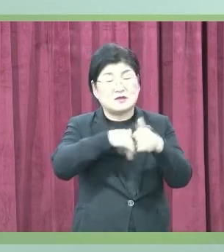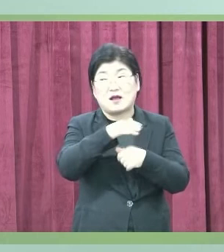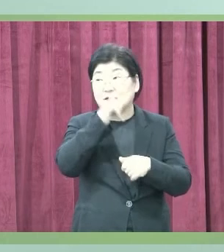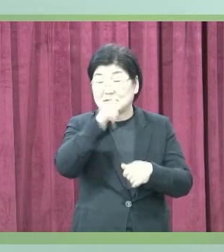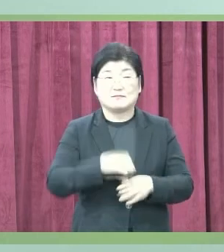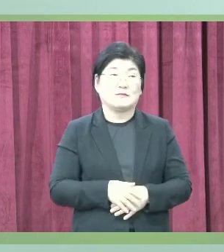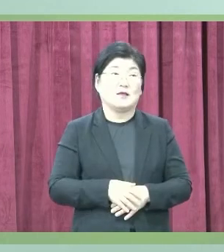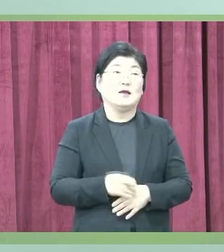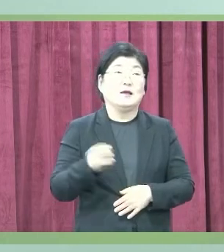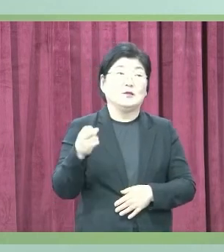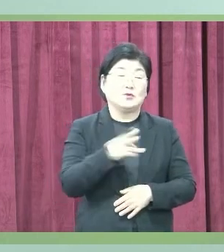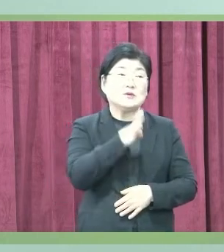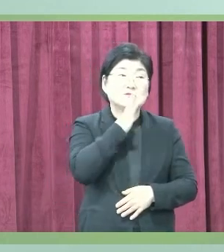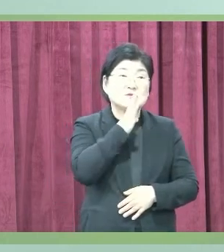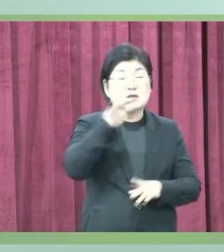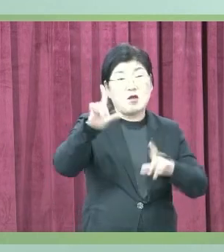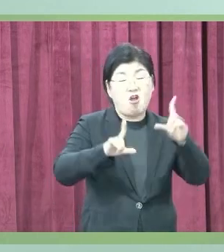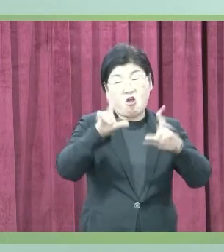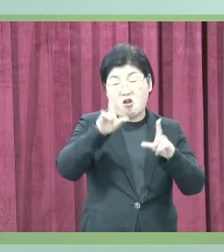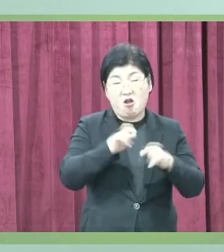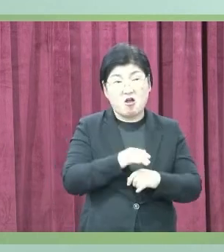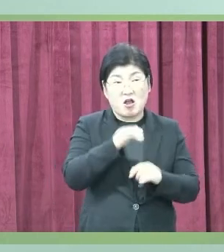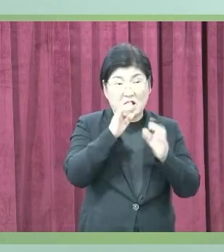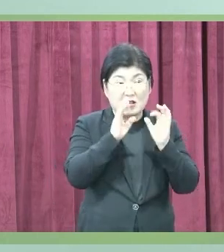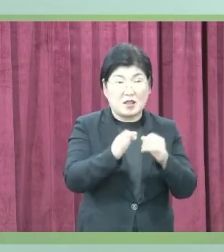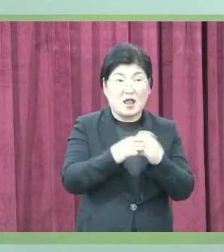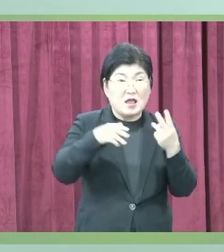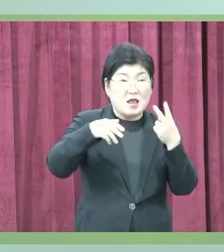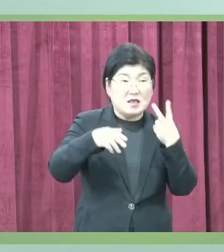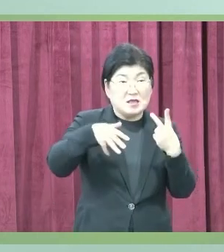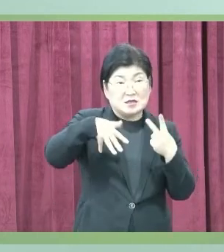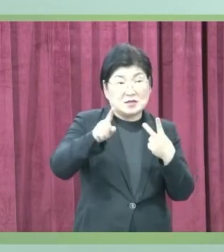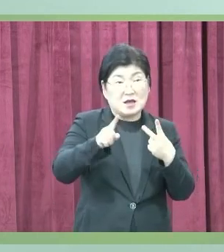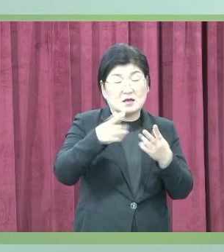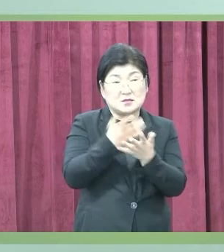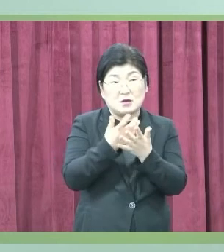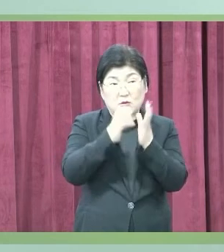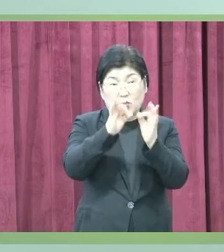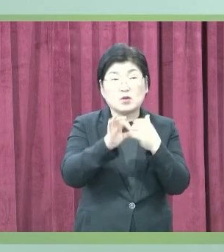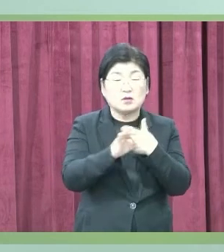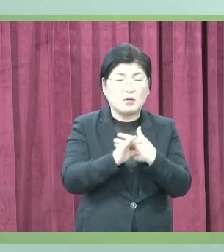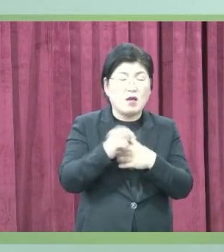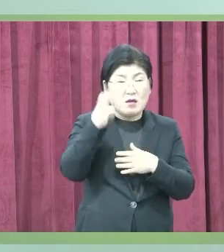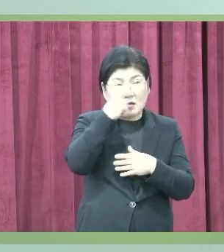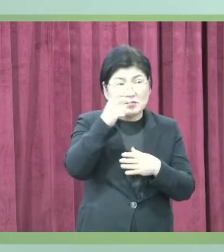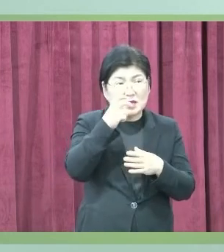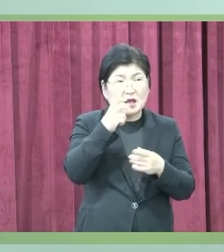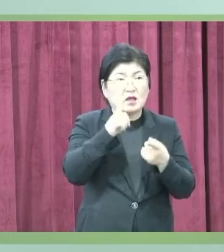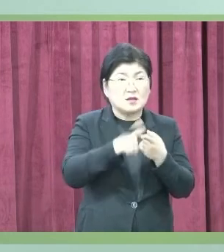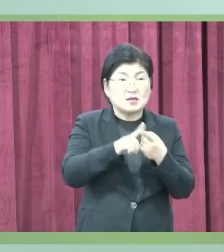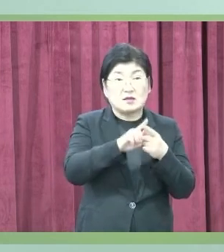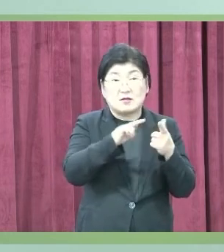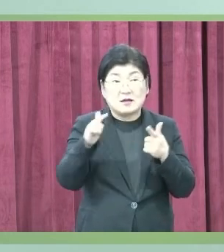말씀드립니다. 더불어서 실태조사는 2차 자료입니다. 2차 자료를 분석했기 때문에 미수검 영향 요인으로 투입된